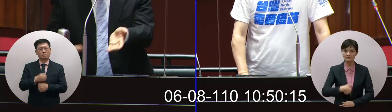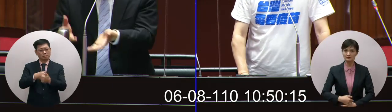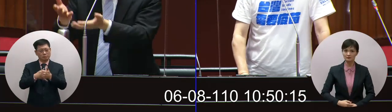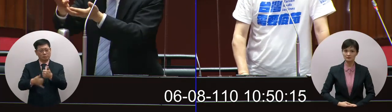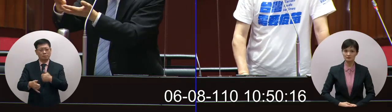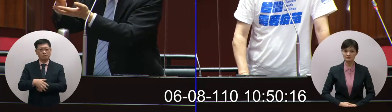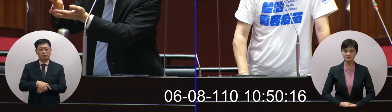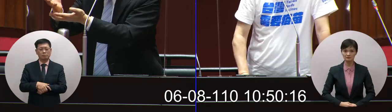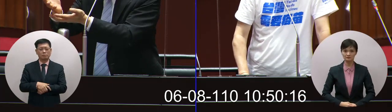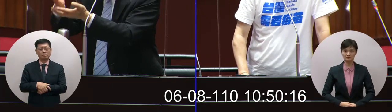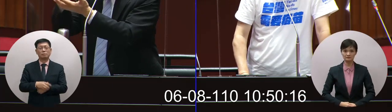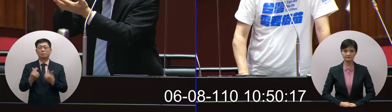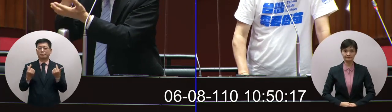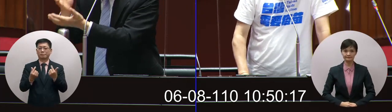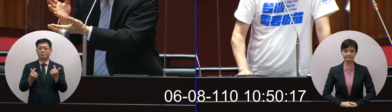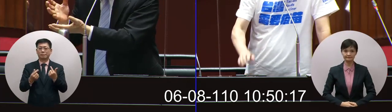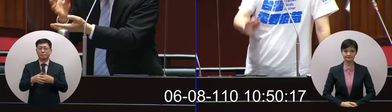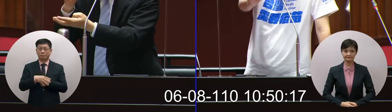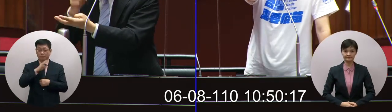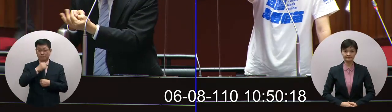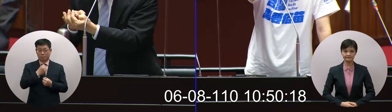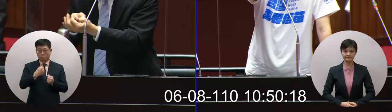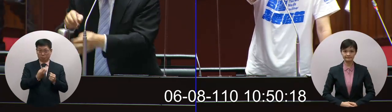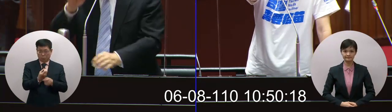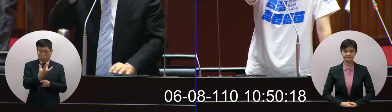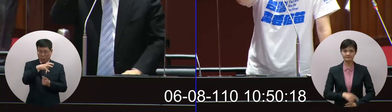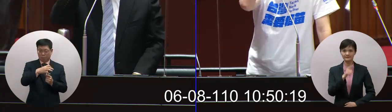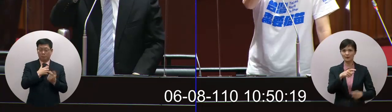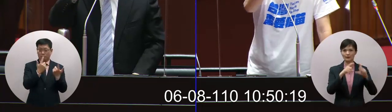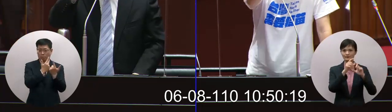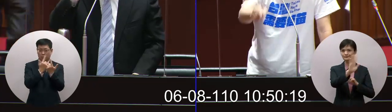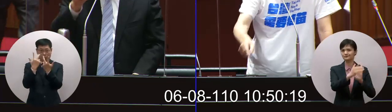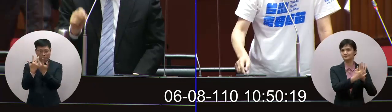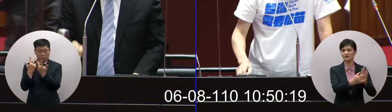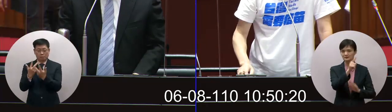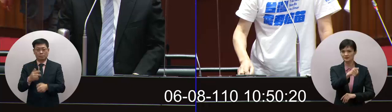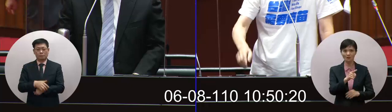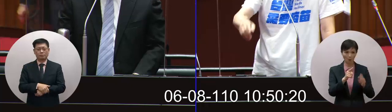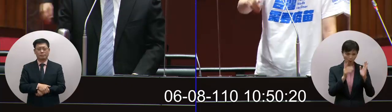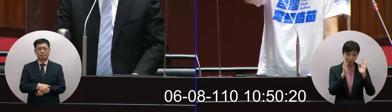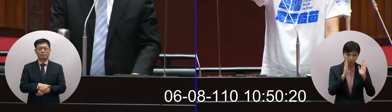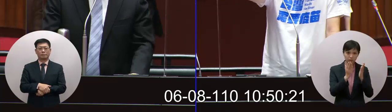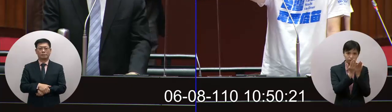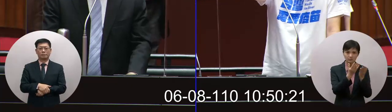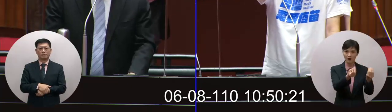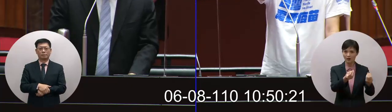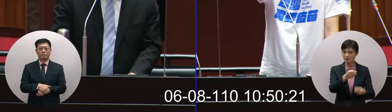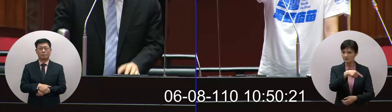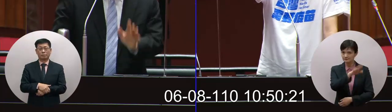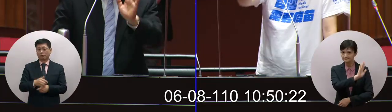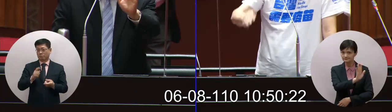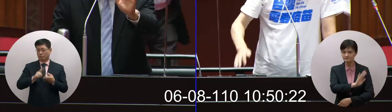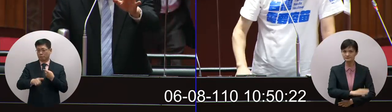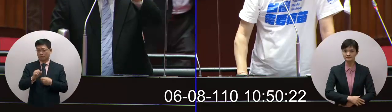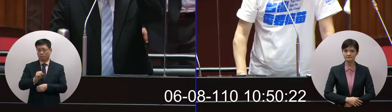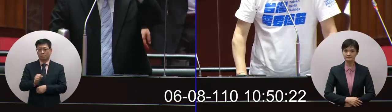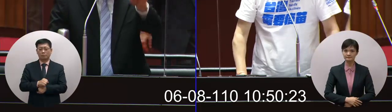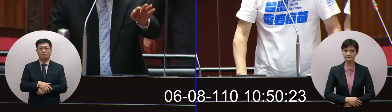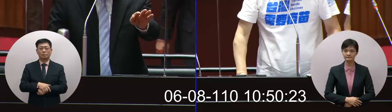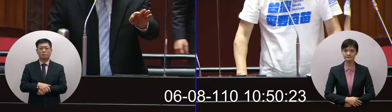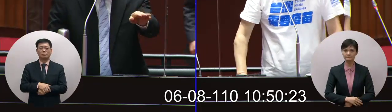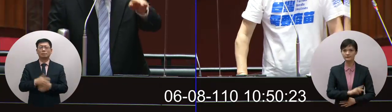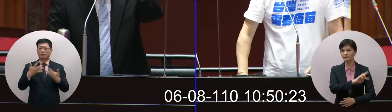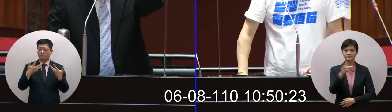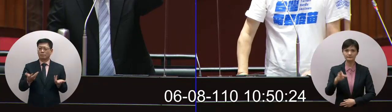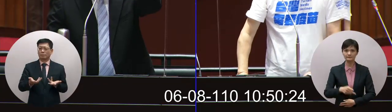员，这个比如说热区， 我不让你回答，你实在不用功。 不是，不能这样讲，委员，很